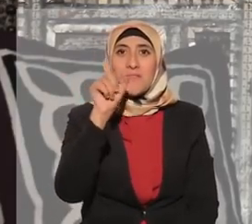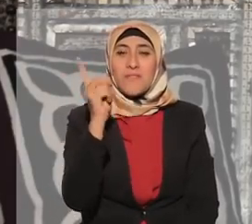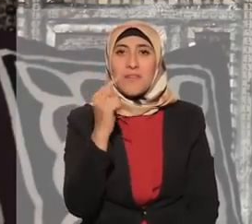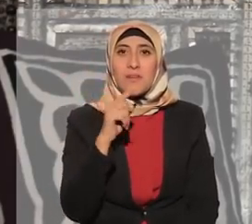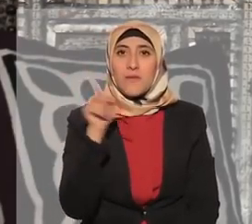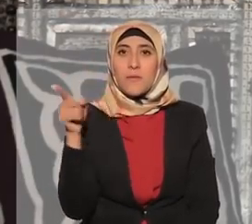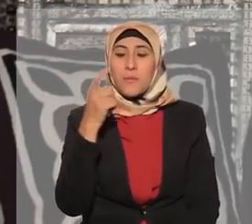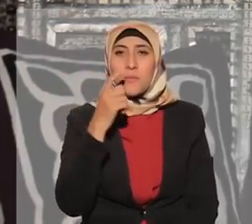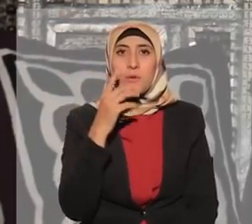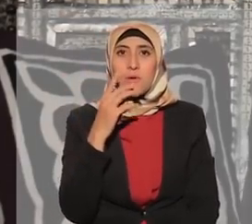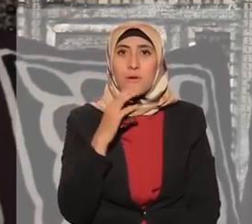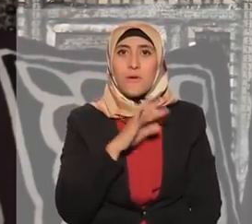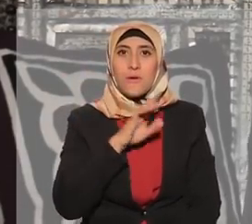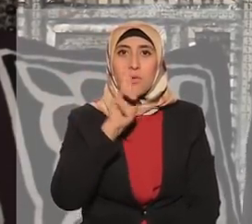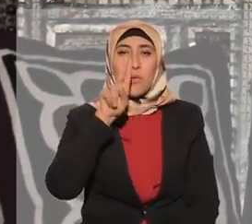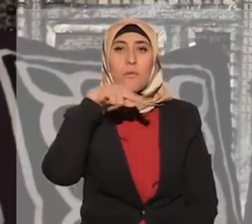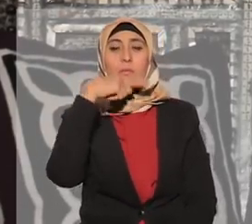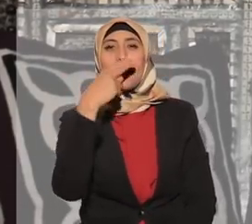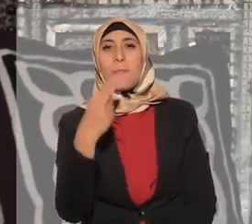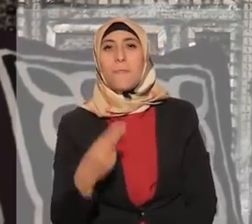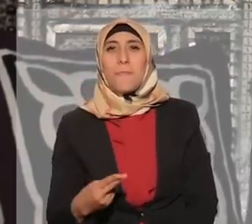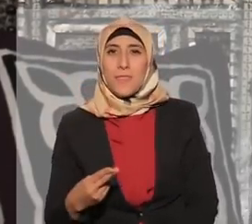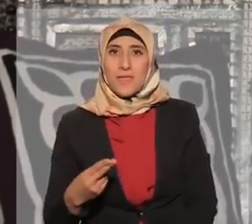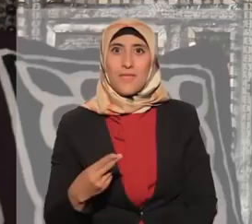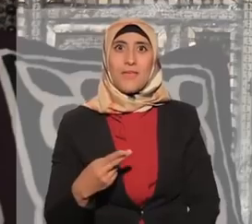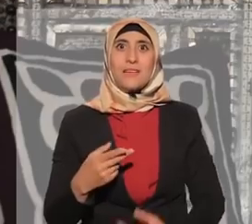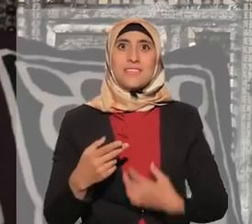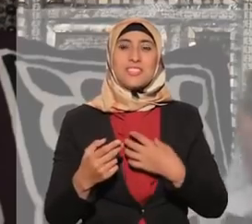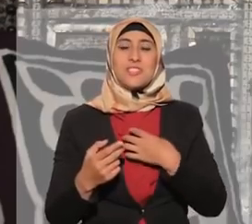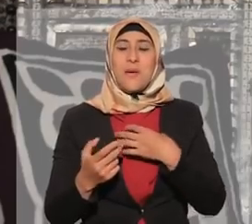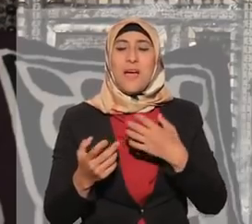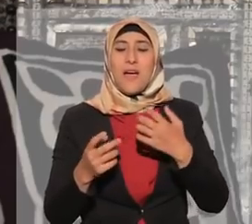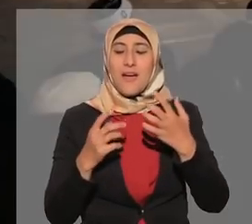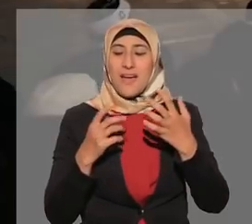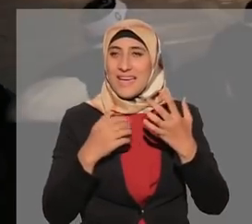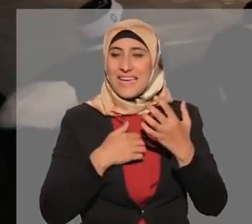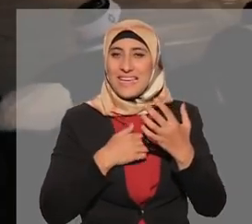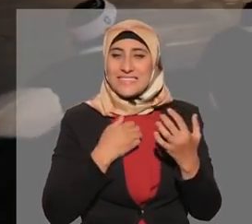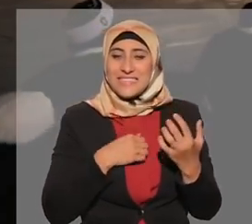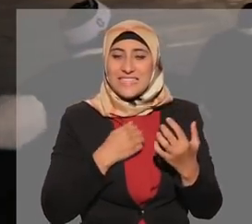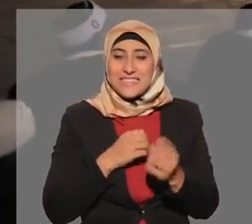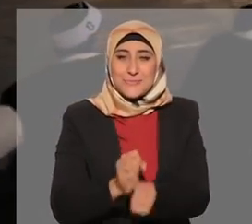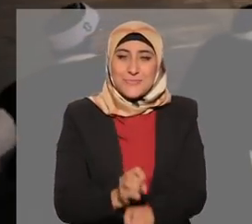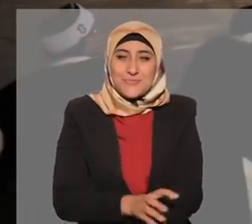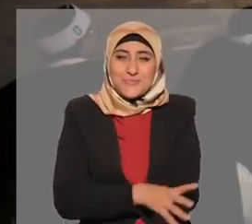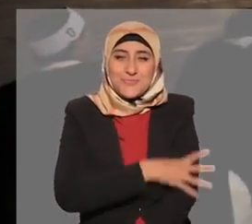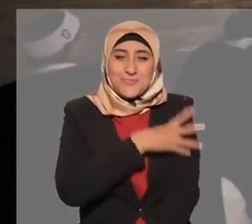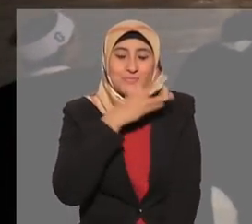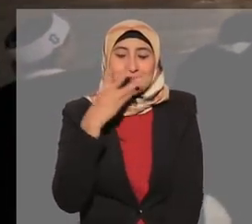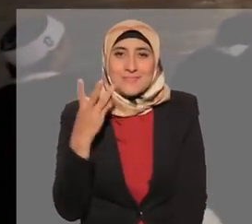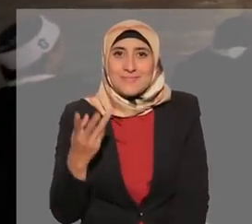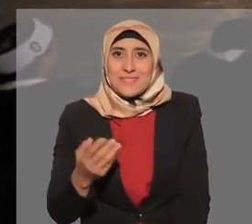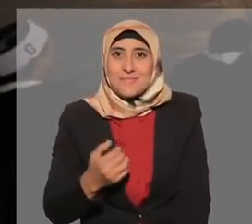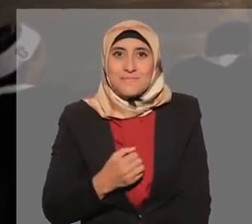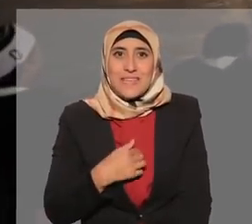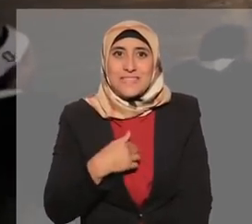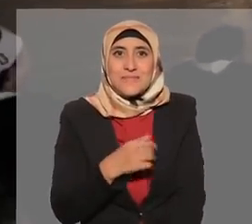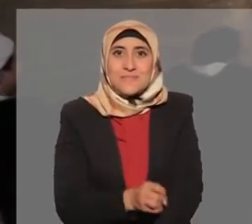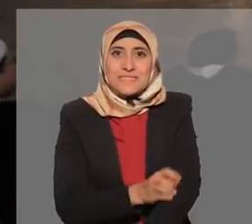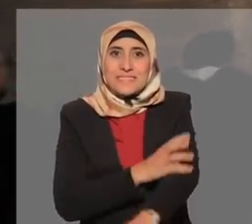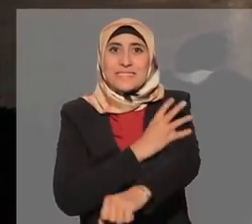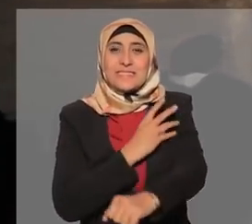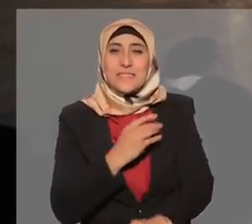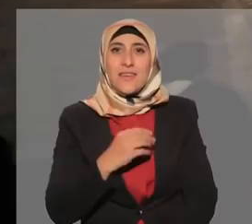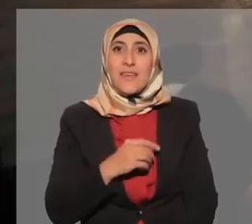لماذا؟ لأنهم يحملونها على المعاني التي هم يبحثون عنها، على ذوقها، على نورانيتها. هذا